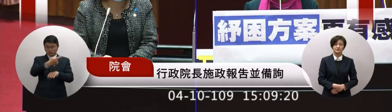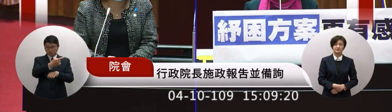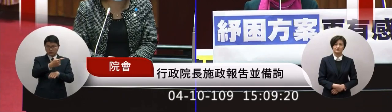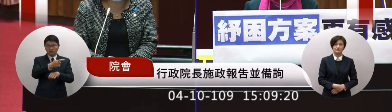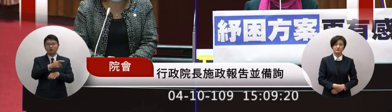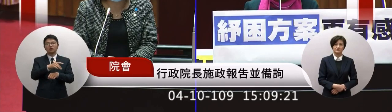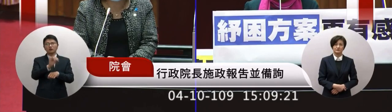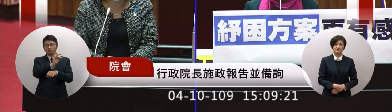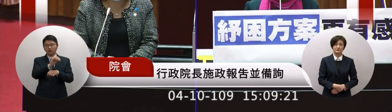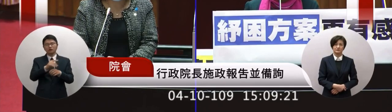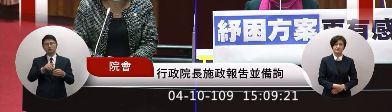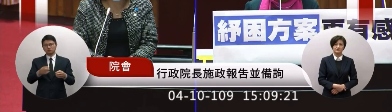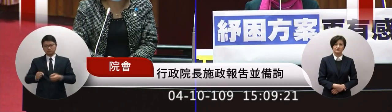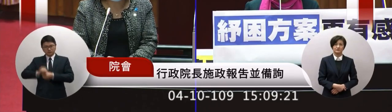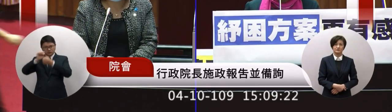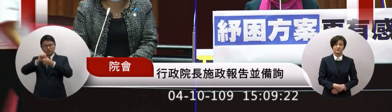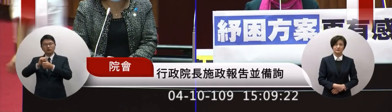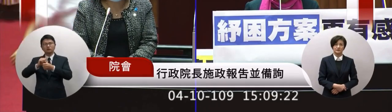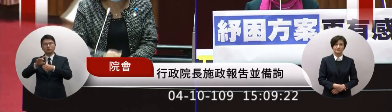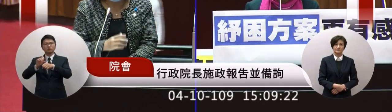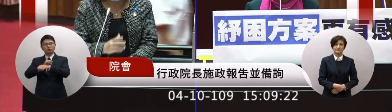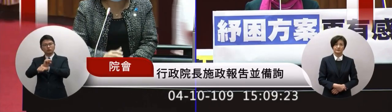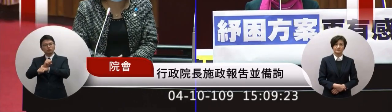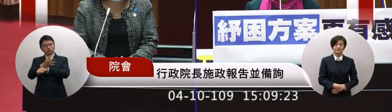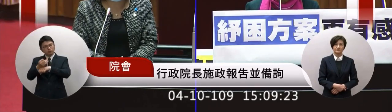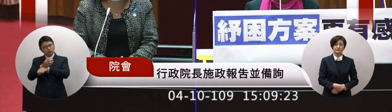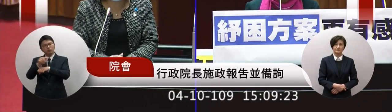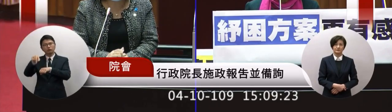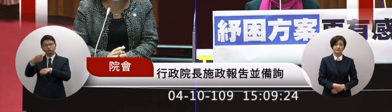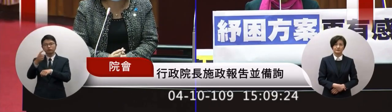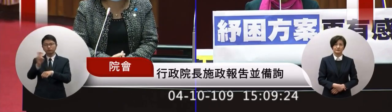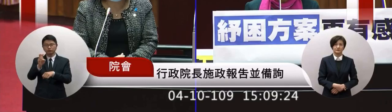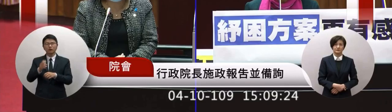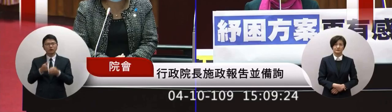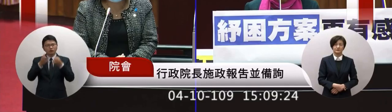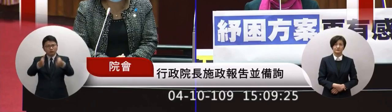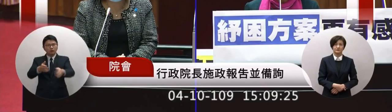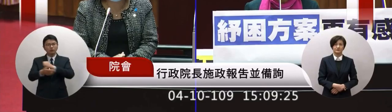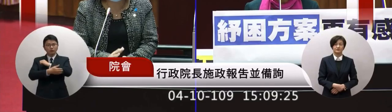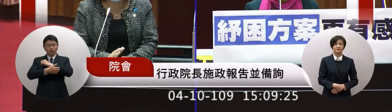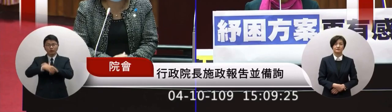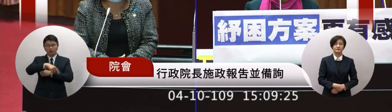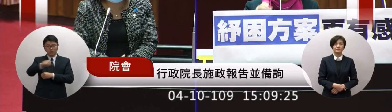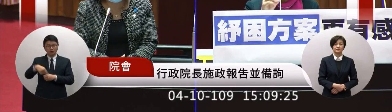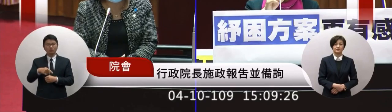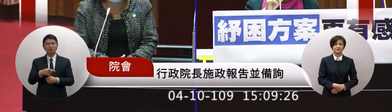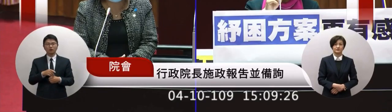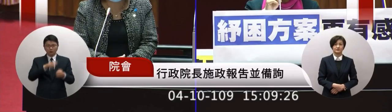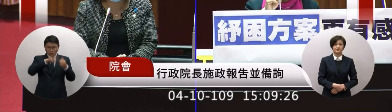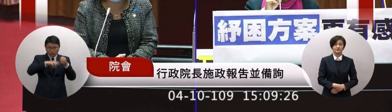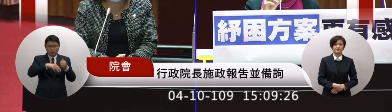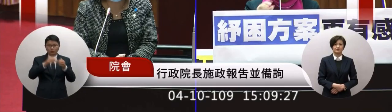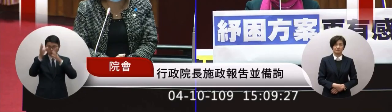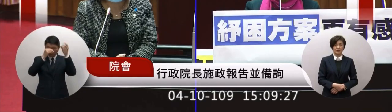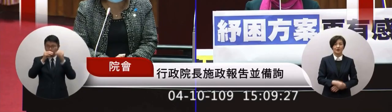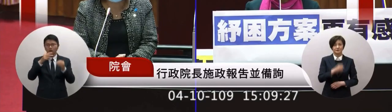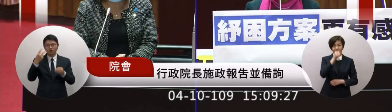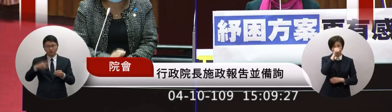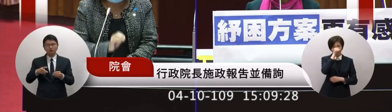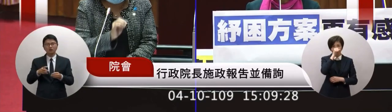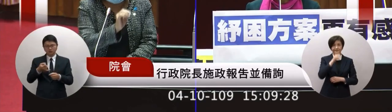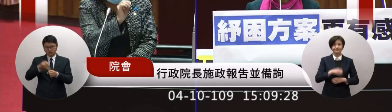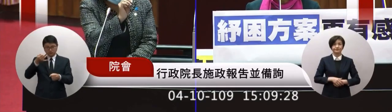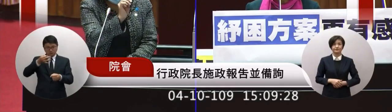其实对他来讲，对我们的劳工来讲，那一方面参加上课，另一方面职训津贴是可以改